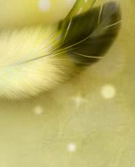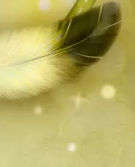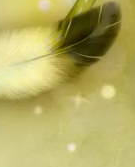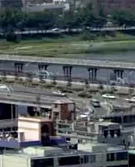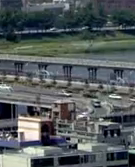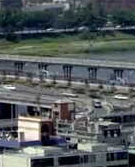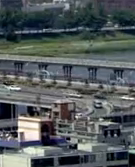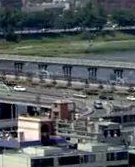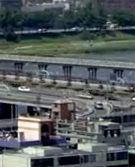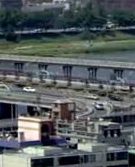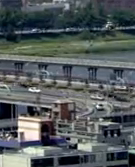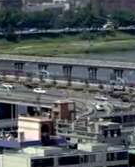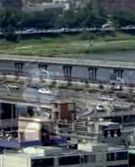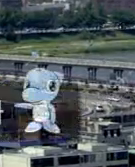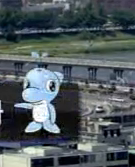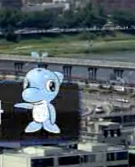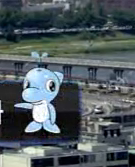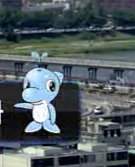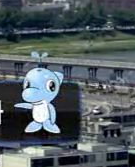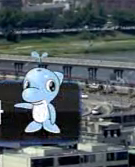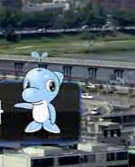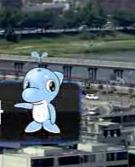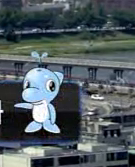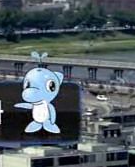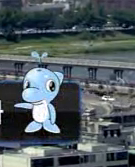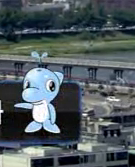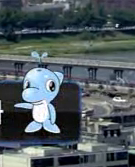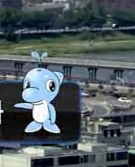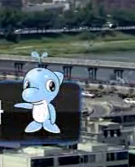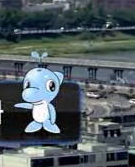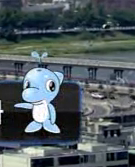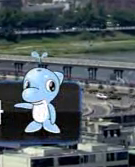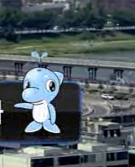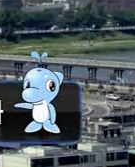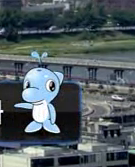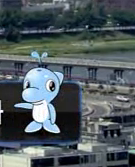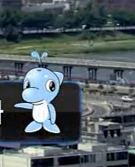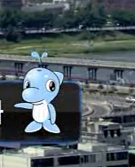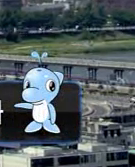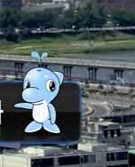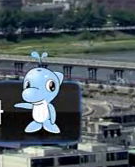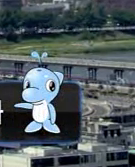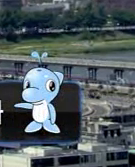이상으로 5월 21일 UBC 뉴스투데이를 마칩니다. 고맙습니다.